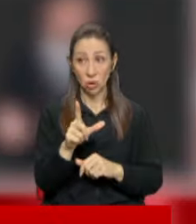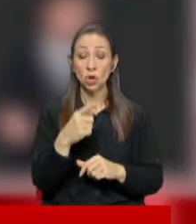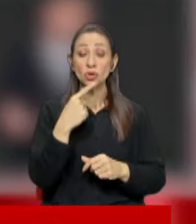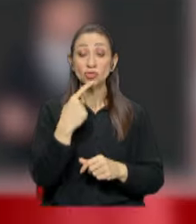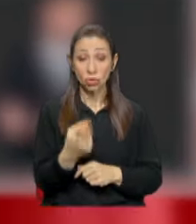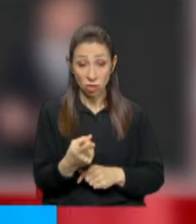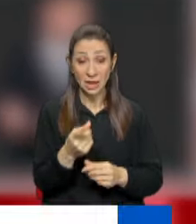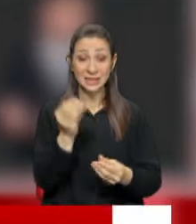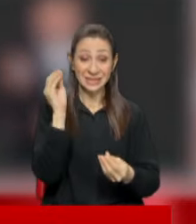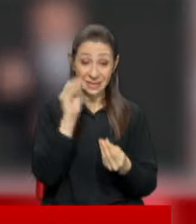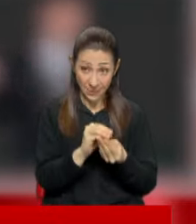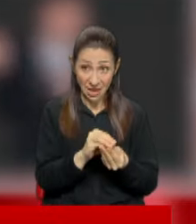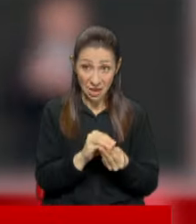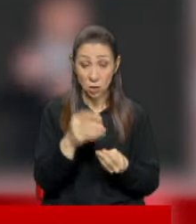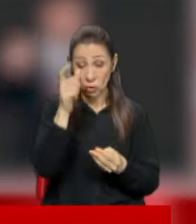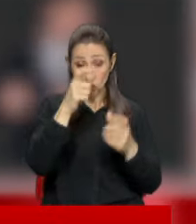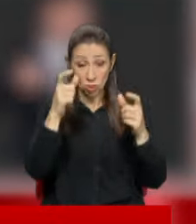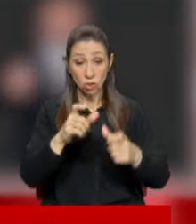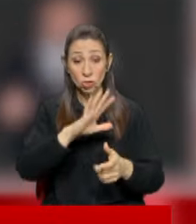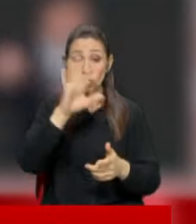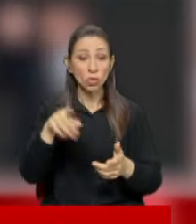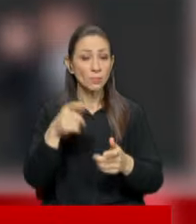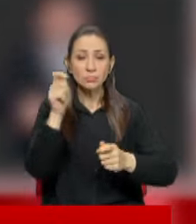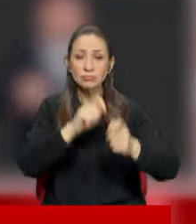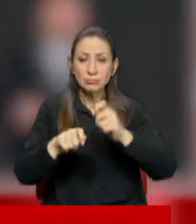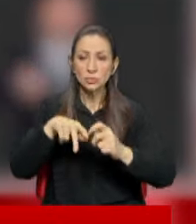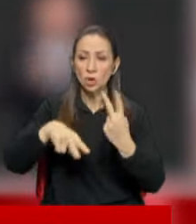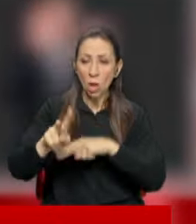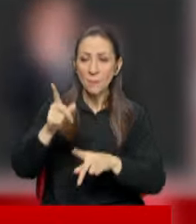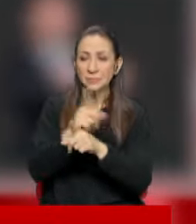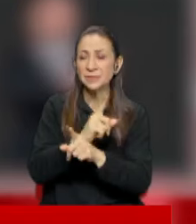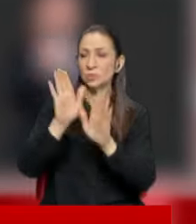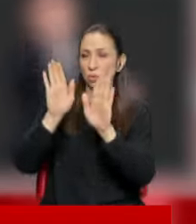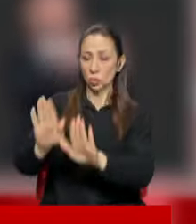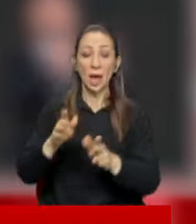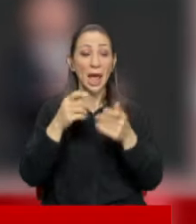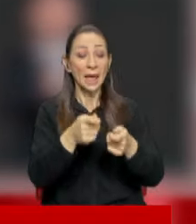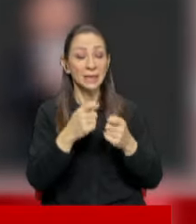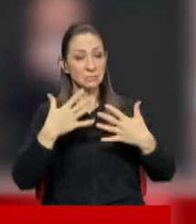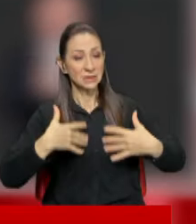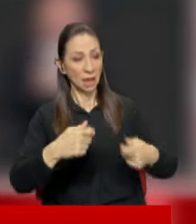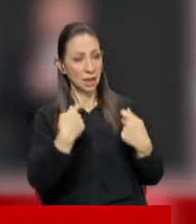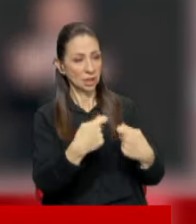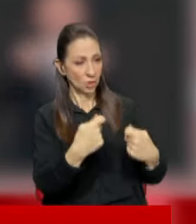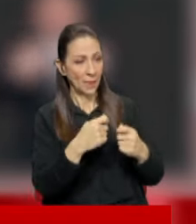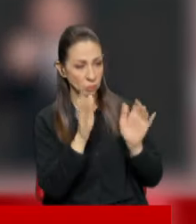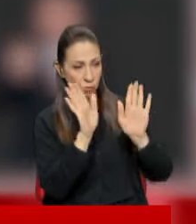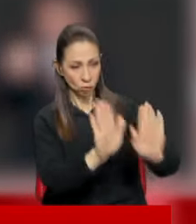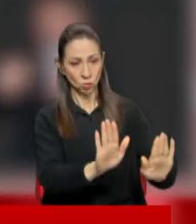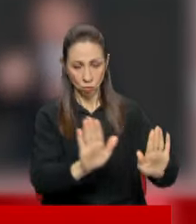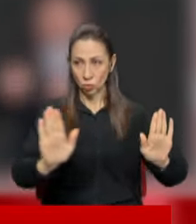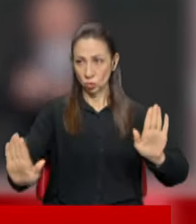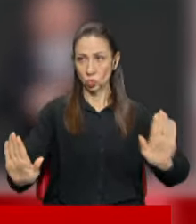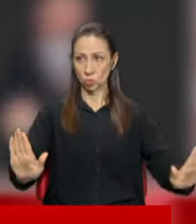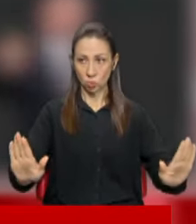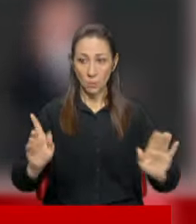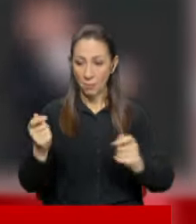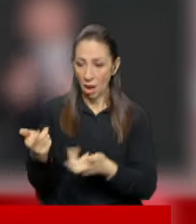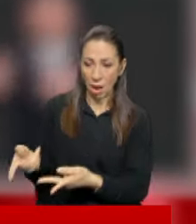Sözü edilen artışları ülkenin tüm yatırımlarını durdursak, eğitim veya sağlık harcamalarının tamamını